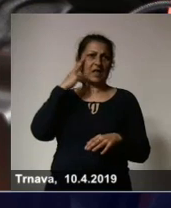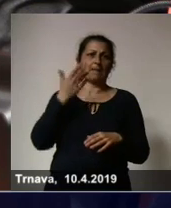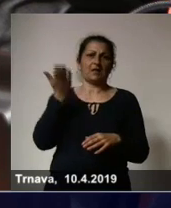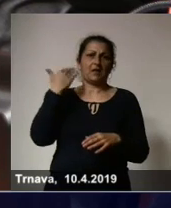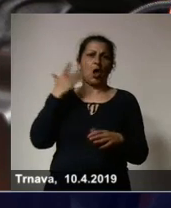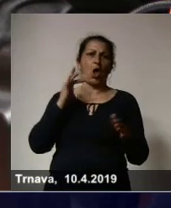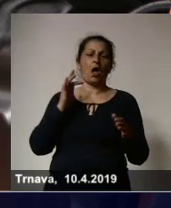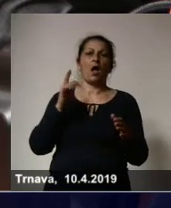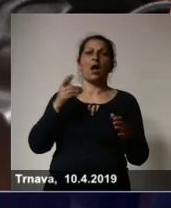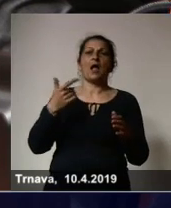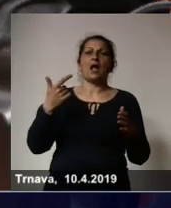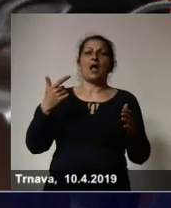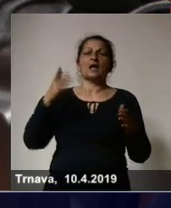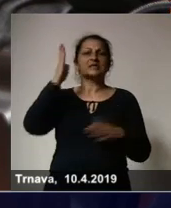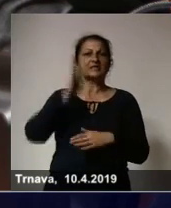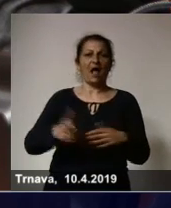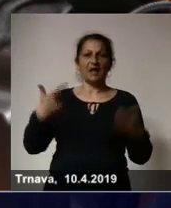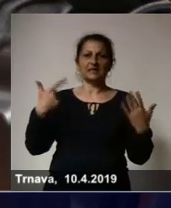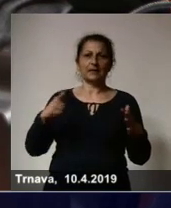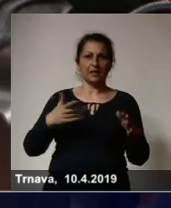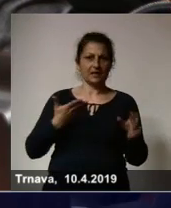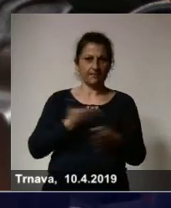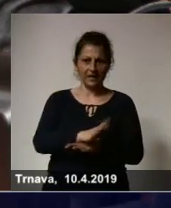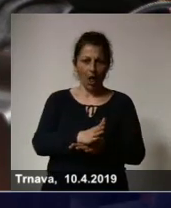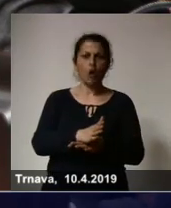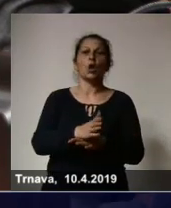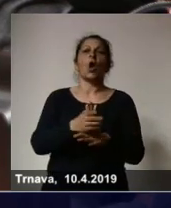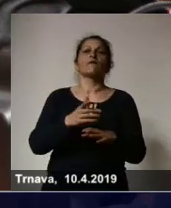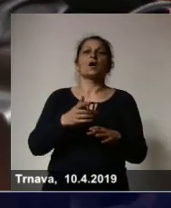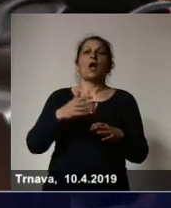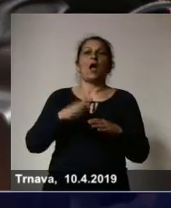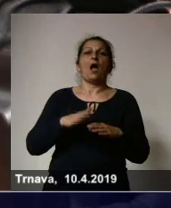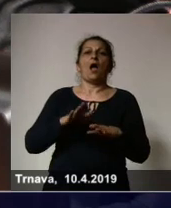výške 17 770 000 prekročenie o čiastku